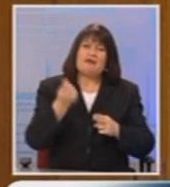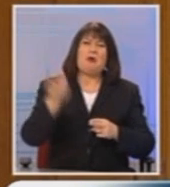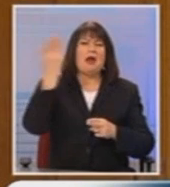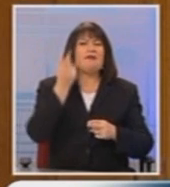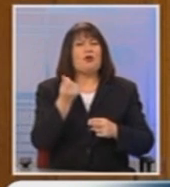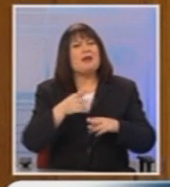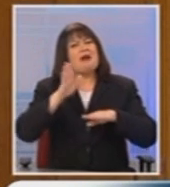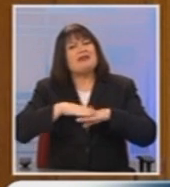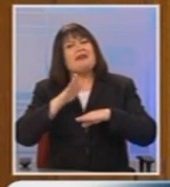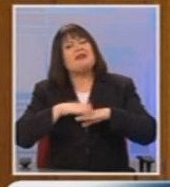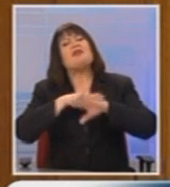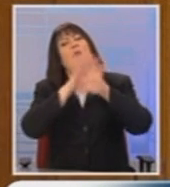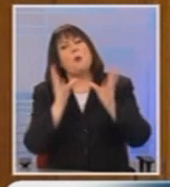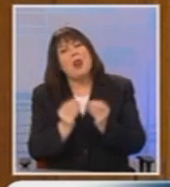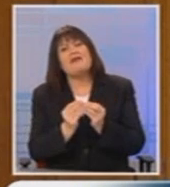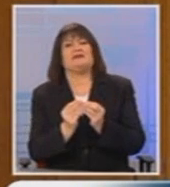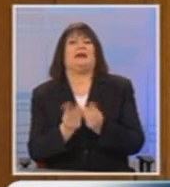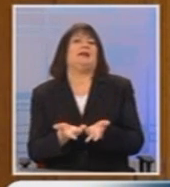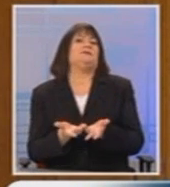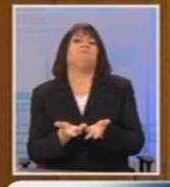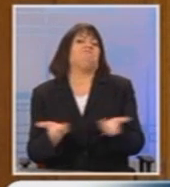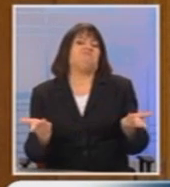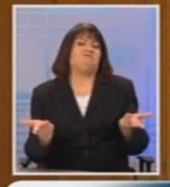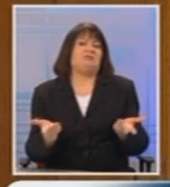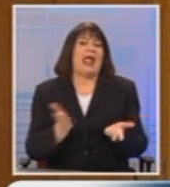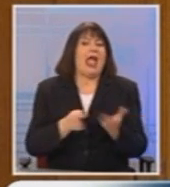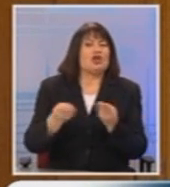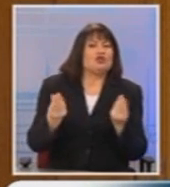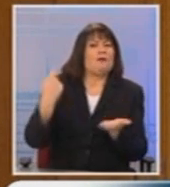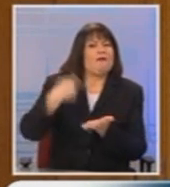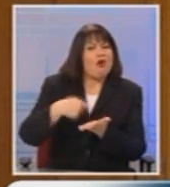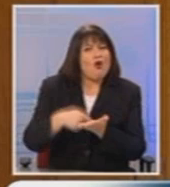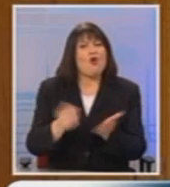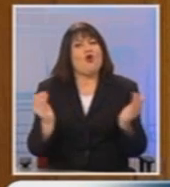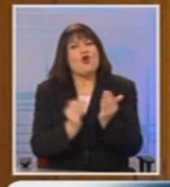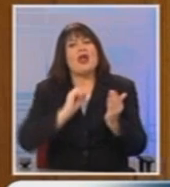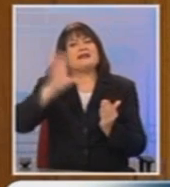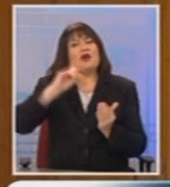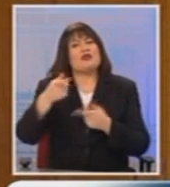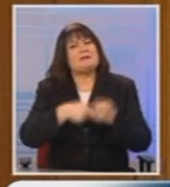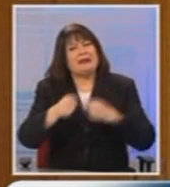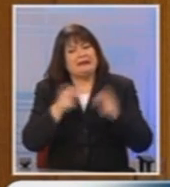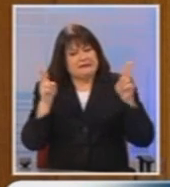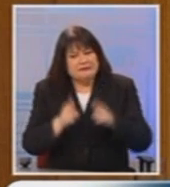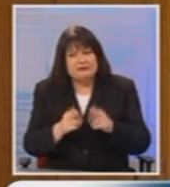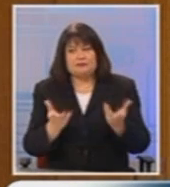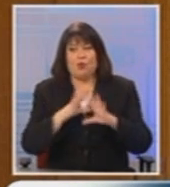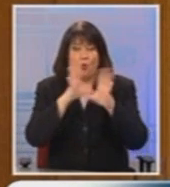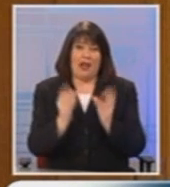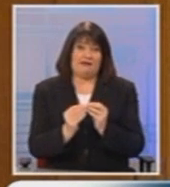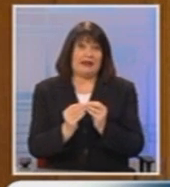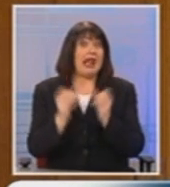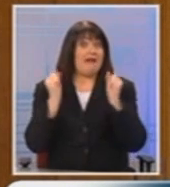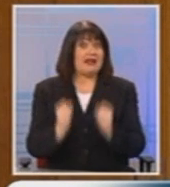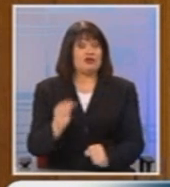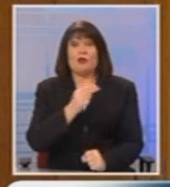χρήμα, φταίει το μικρό, τον φταίει ο άμεσος φόρος, το μικρό μέγεθος των εξαγωγικών επιχειρήσεων, αλλά είπα ότι το